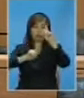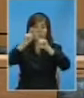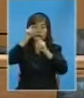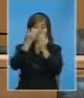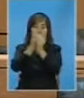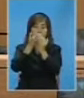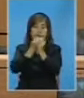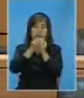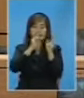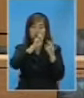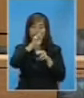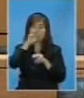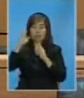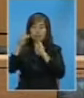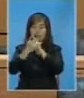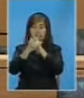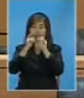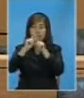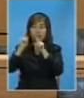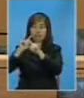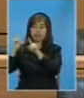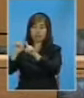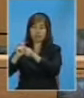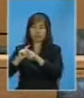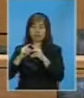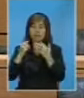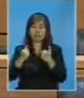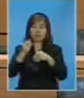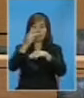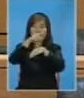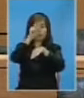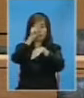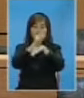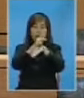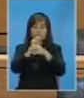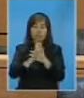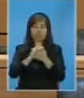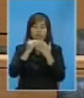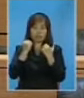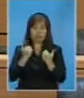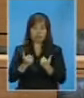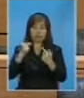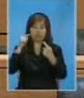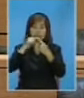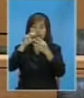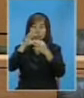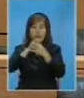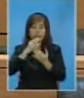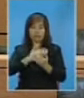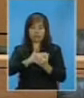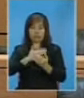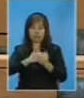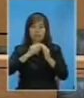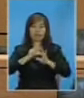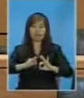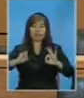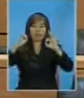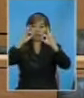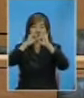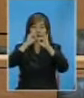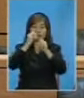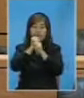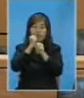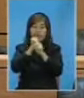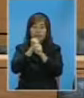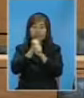บอิเล็กทรอนิกส์ท่านประธานครับนี่เป็นที่มาที่พวกผมจำเป็นที่จะต้องตามเข้า